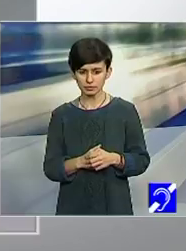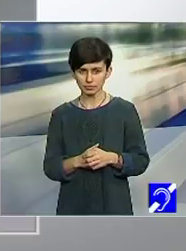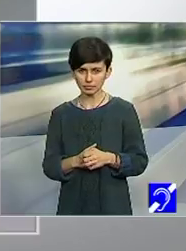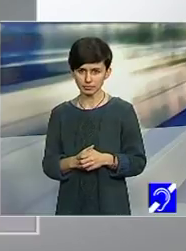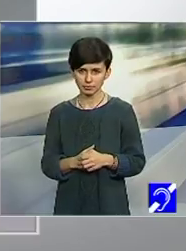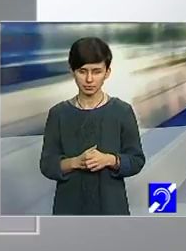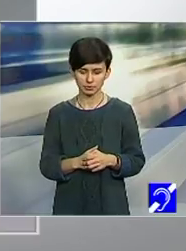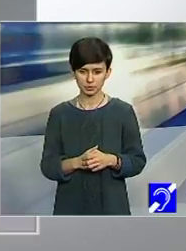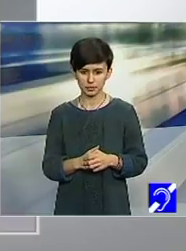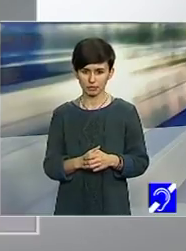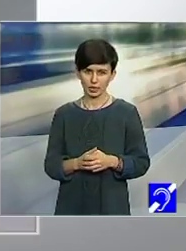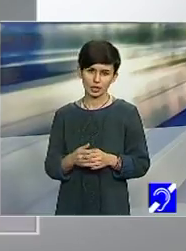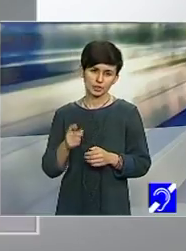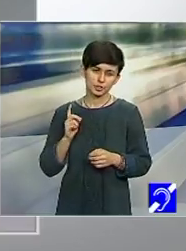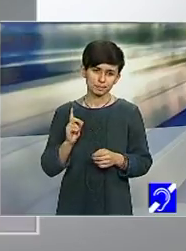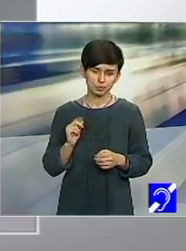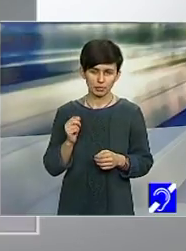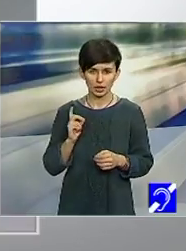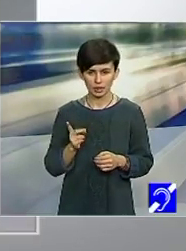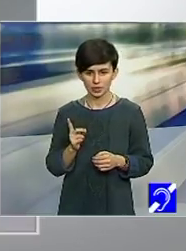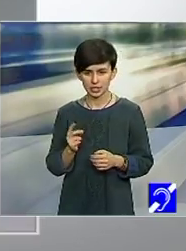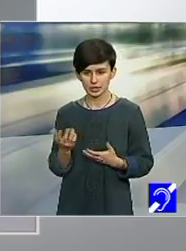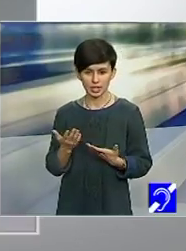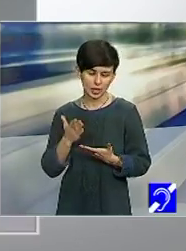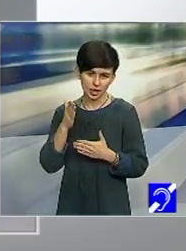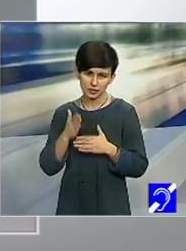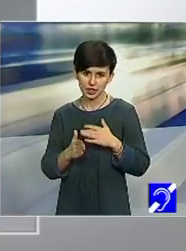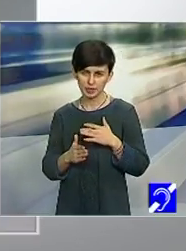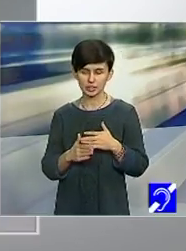semnalul care a marcat încheierea acestei etape a fost